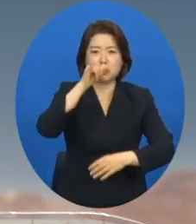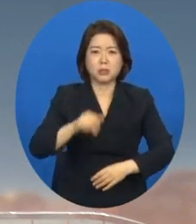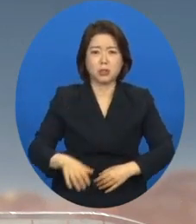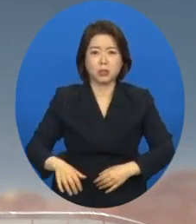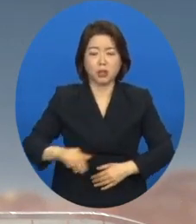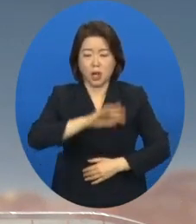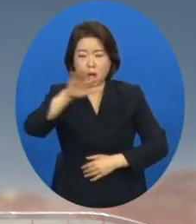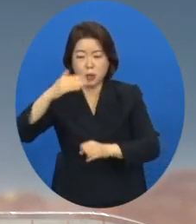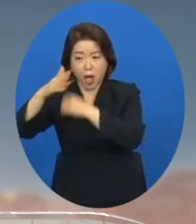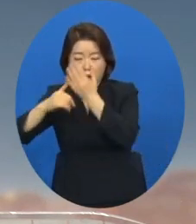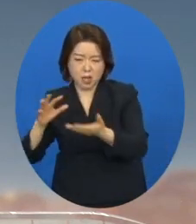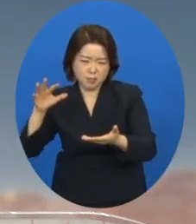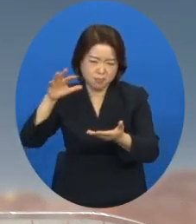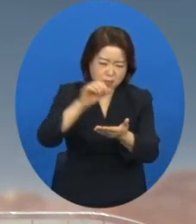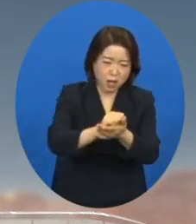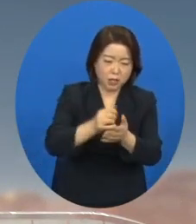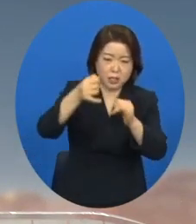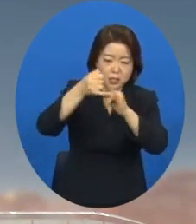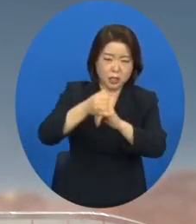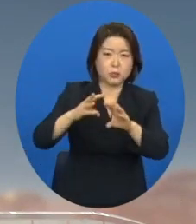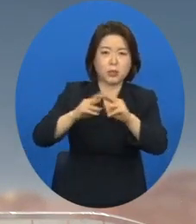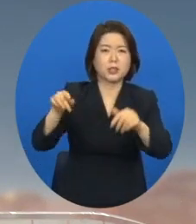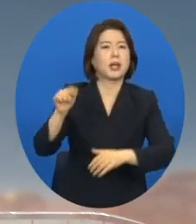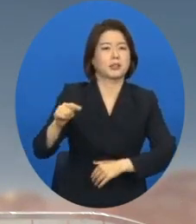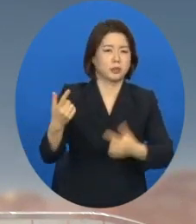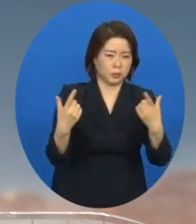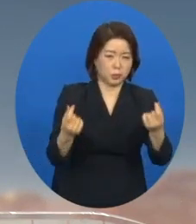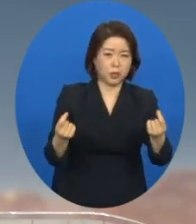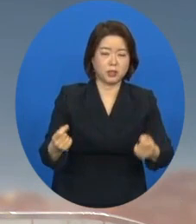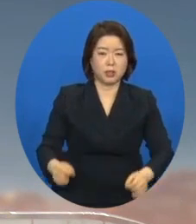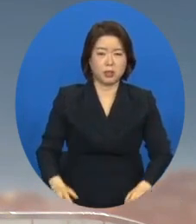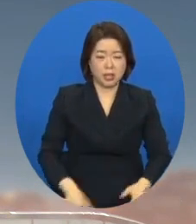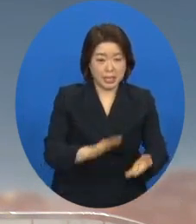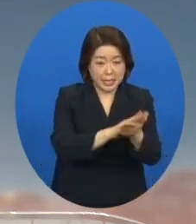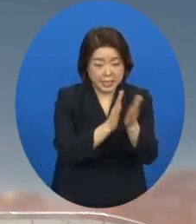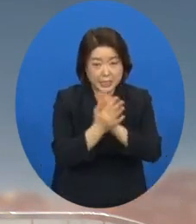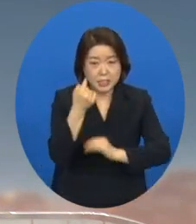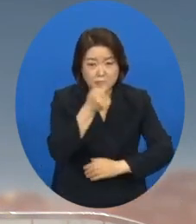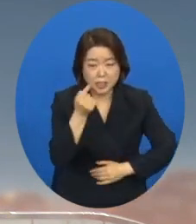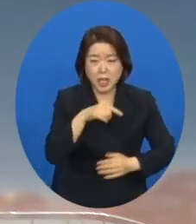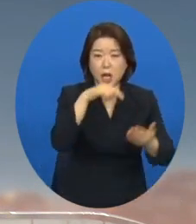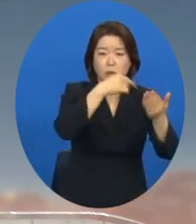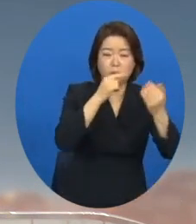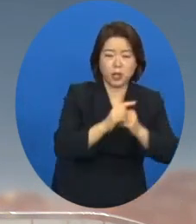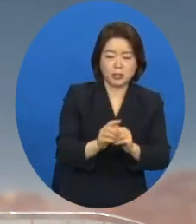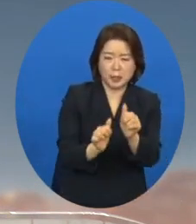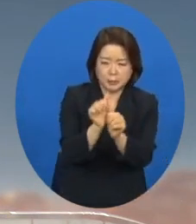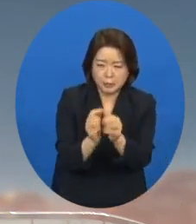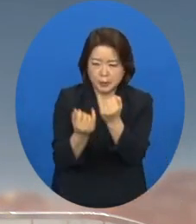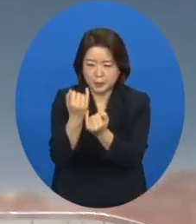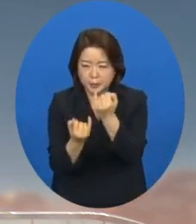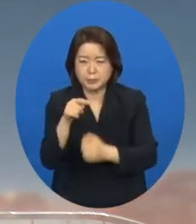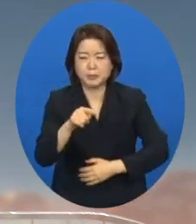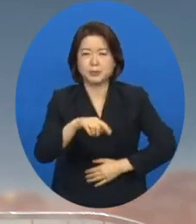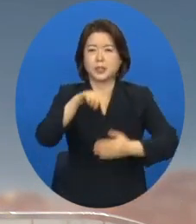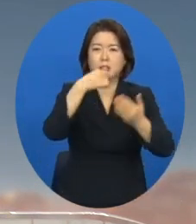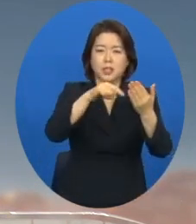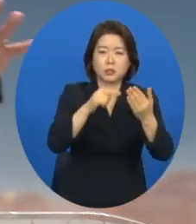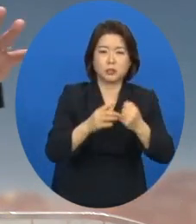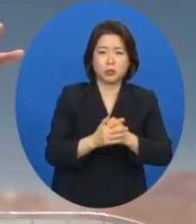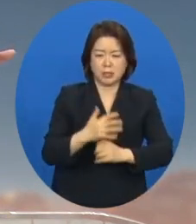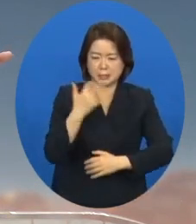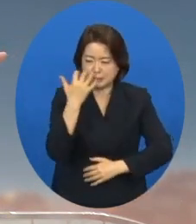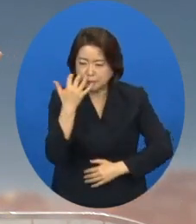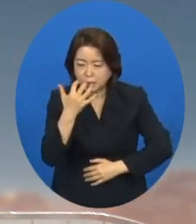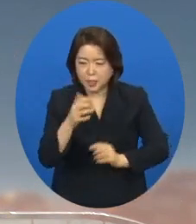차지해야 될 주님이 약속하신 땅이 바로 그런 땅입니다. 진화론을 가르치고요, 동성애, 음란물, 부정과 부패,